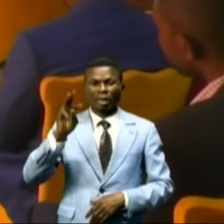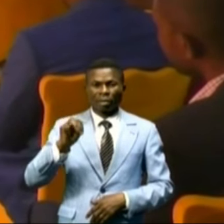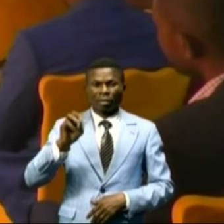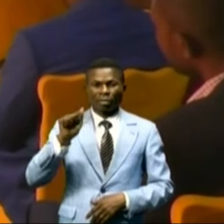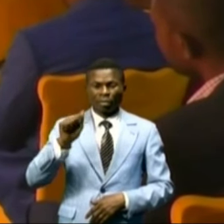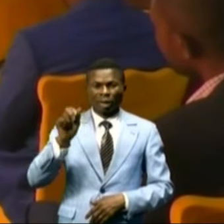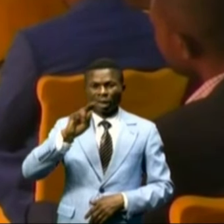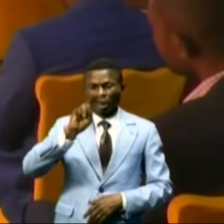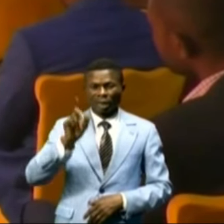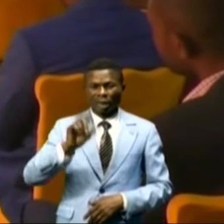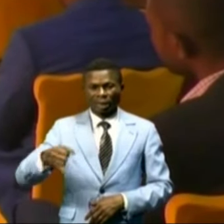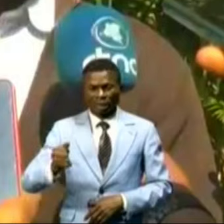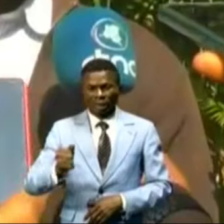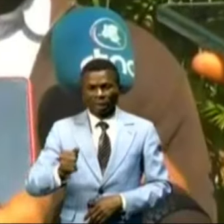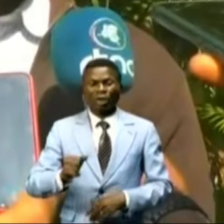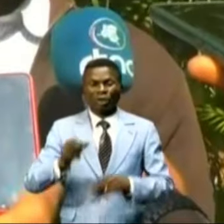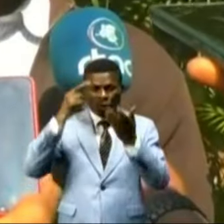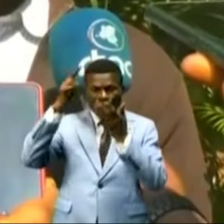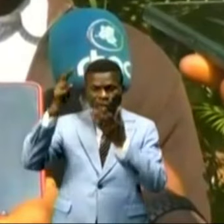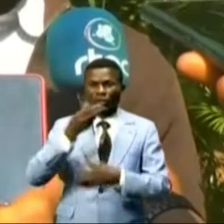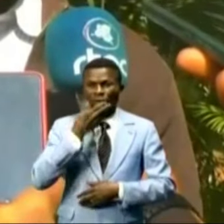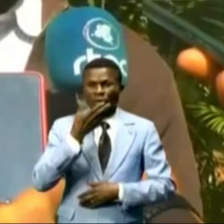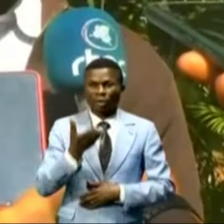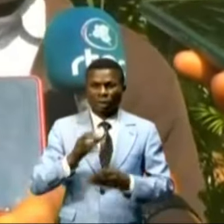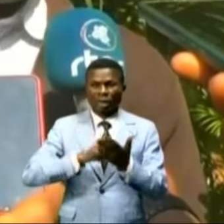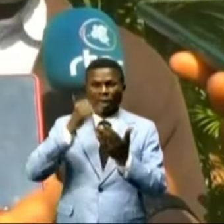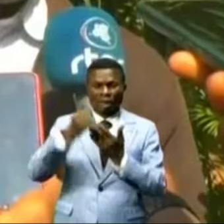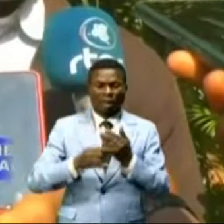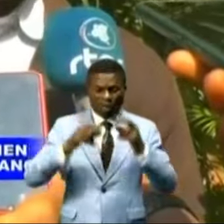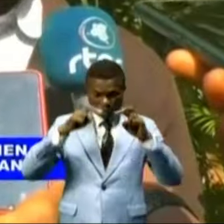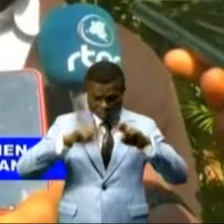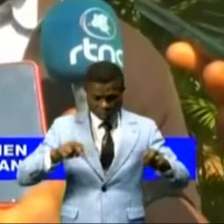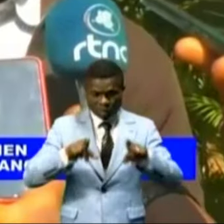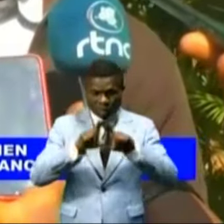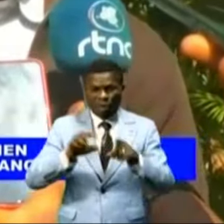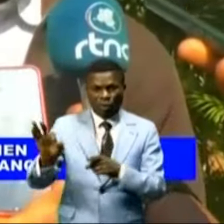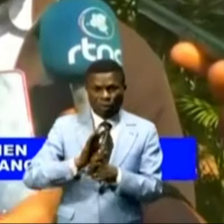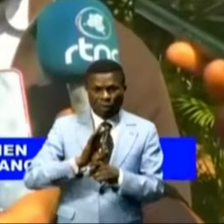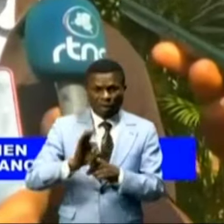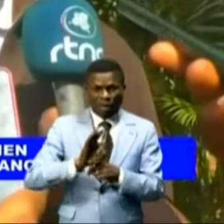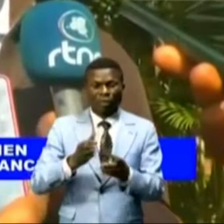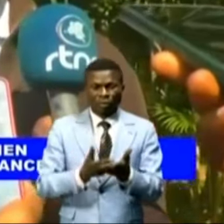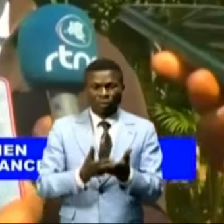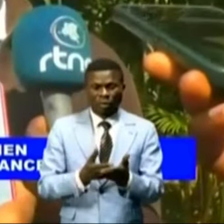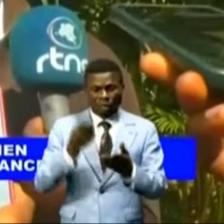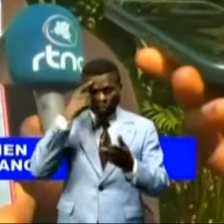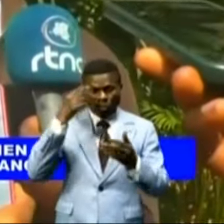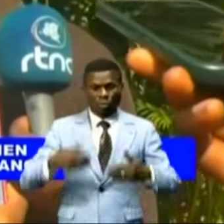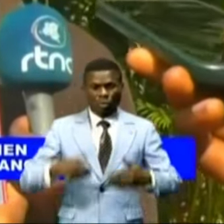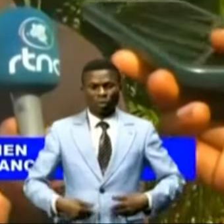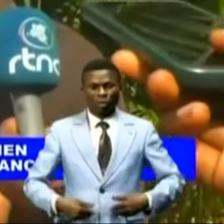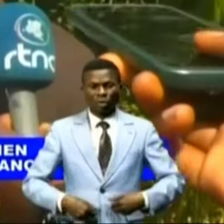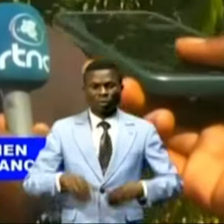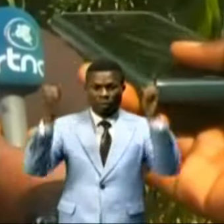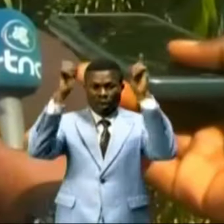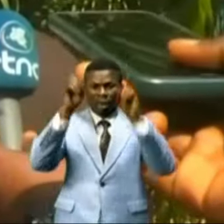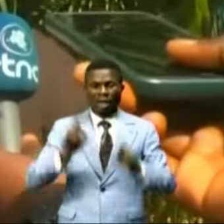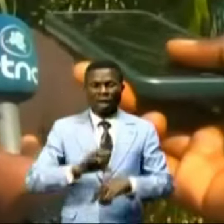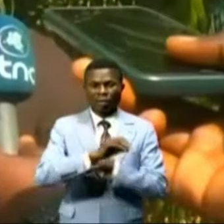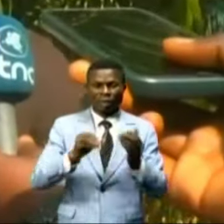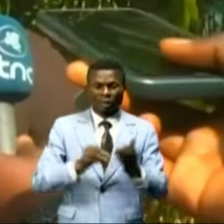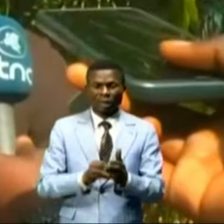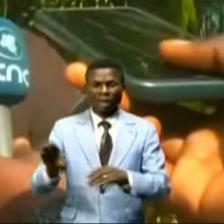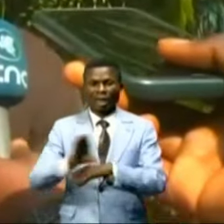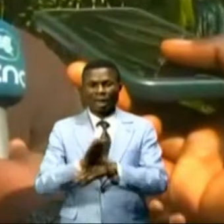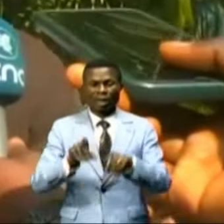l'université officielle de Mbujimaï. Un projet de recherche et de formation de la jeunesse d'Afrique centrale, du Cameroun et de la